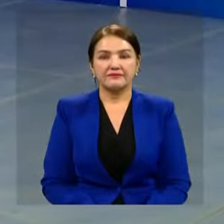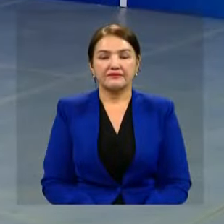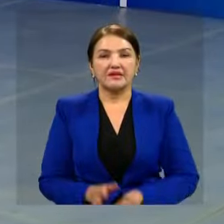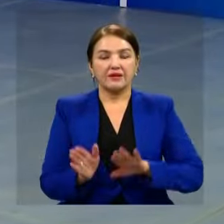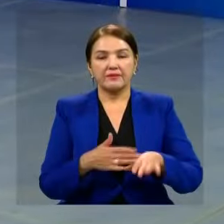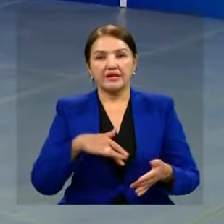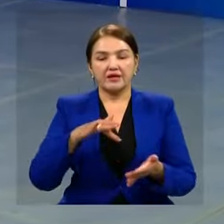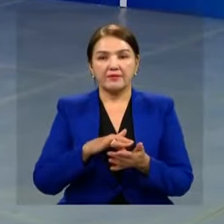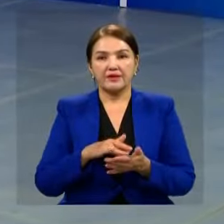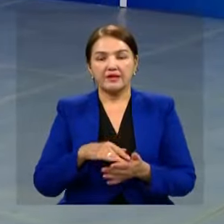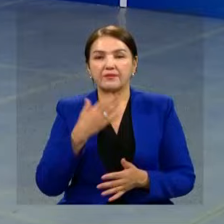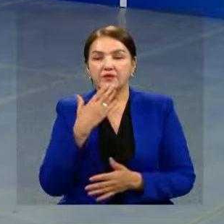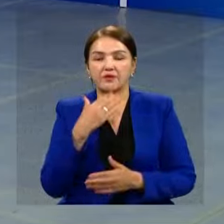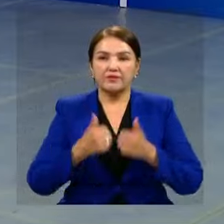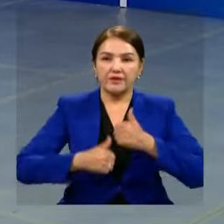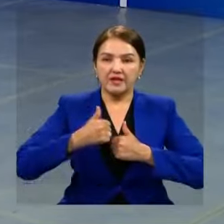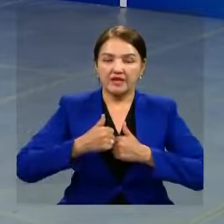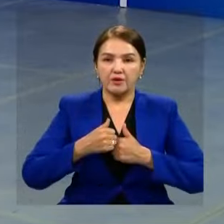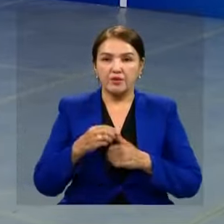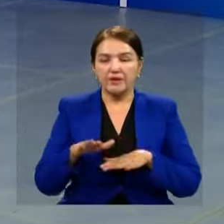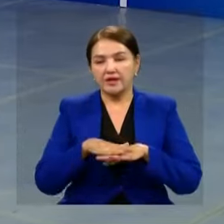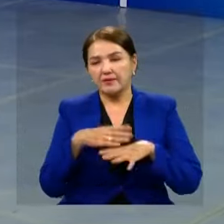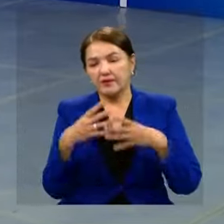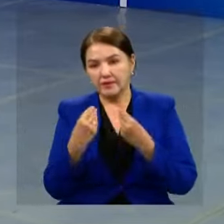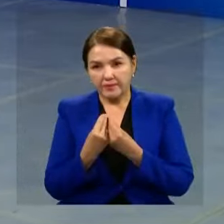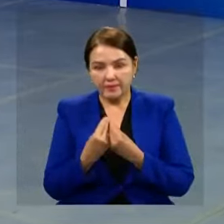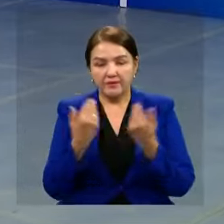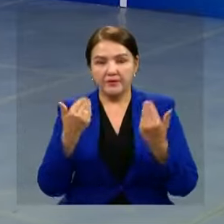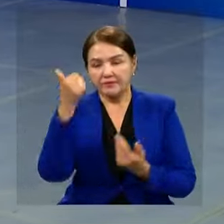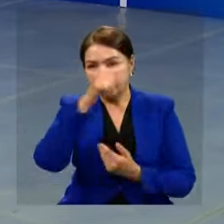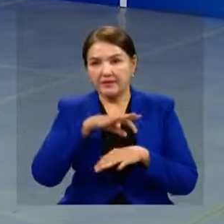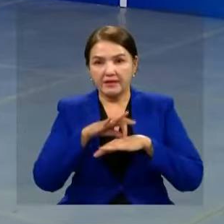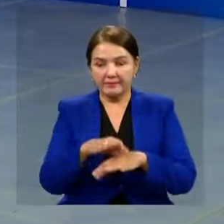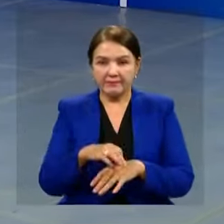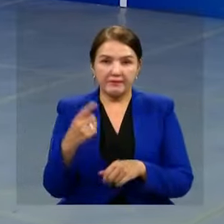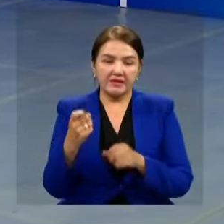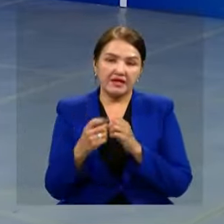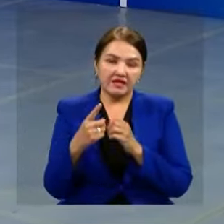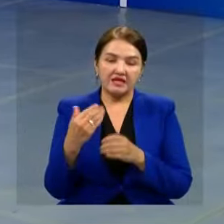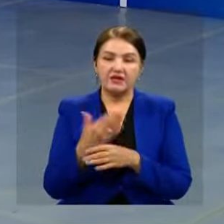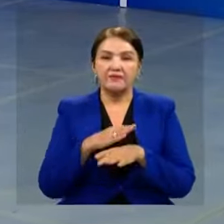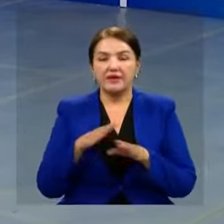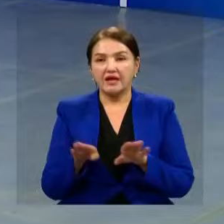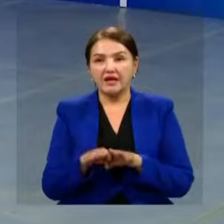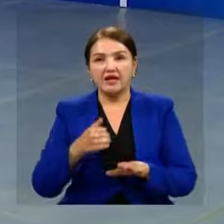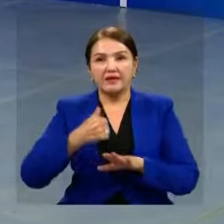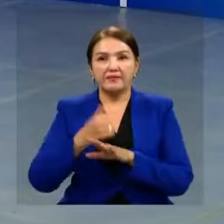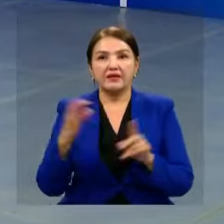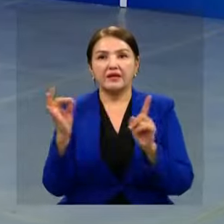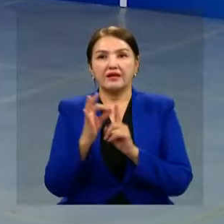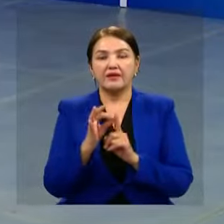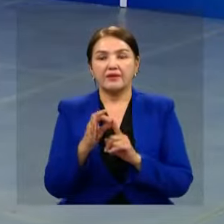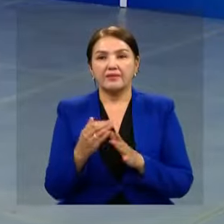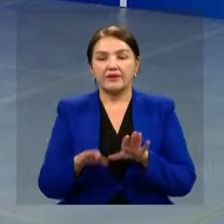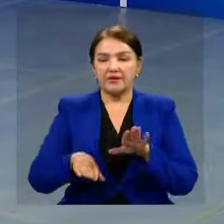Прошел городской этап национального конкурса «Мерели отбасы». В этом году он проводится 11 раз подряд. Его главная цель –